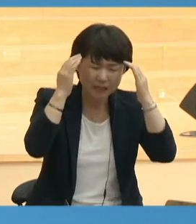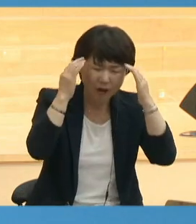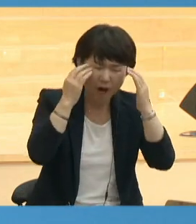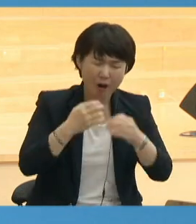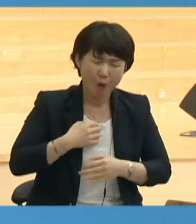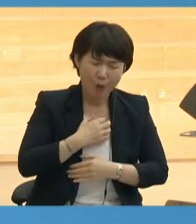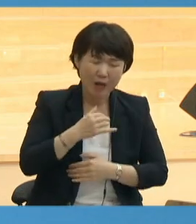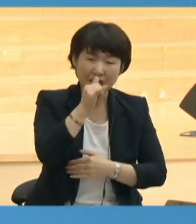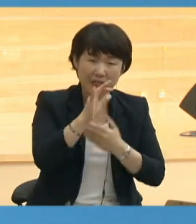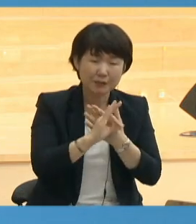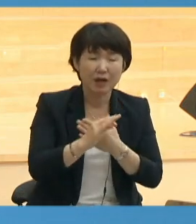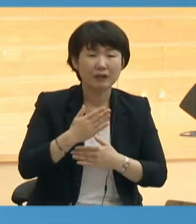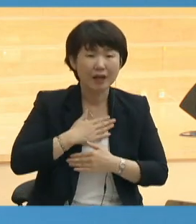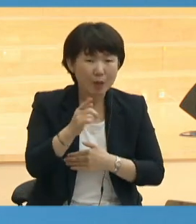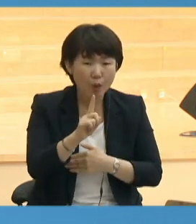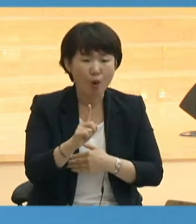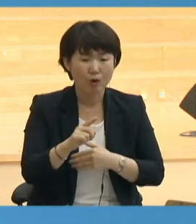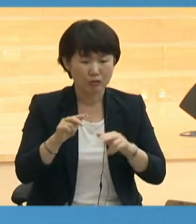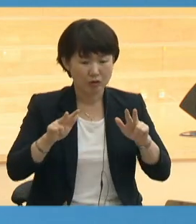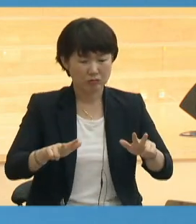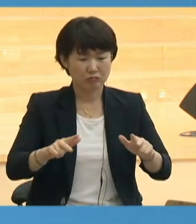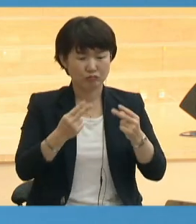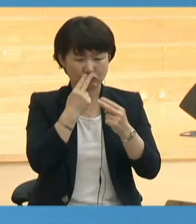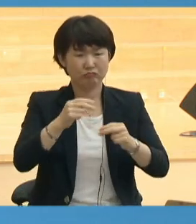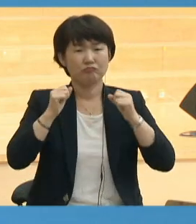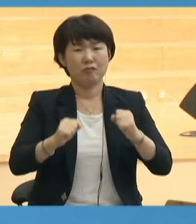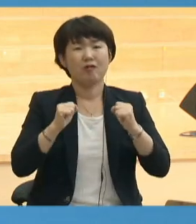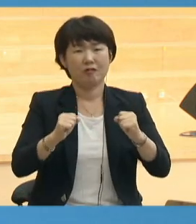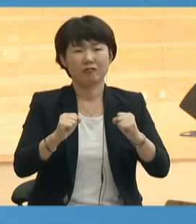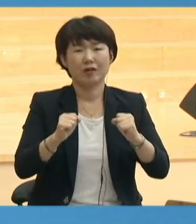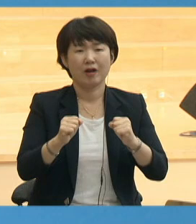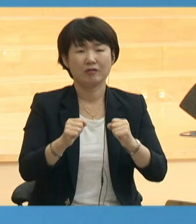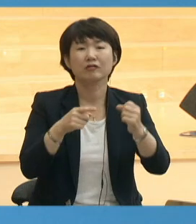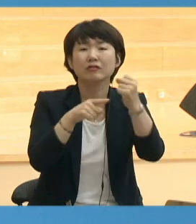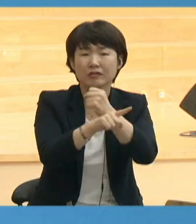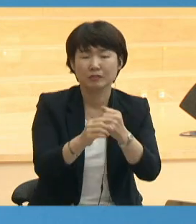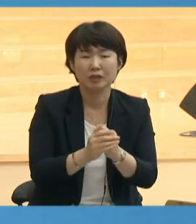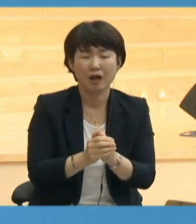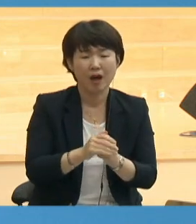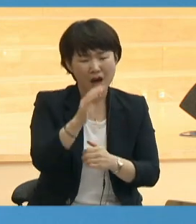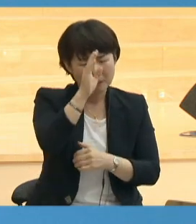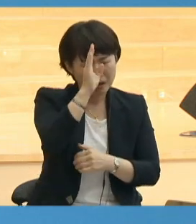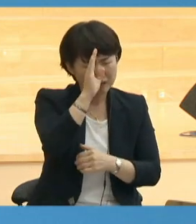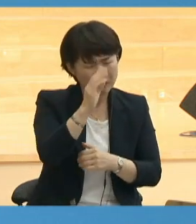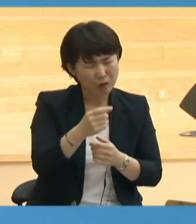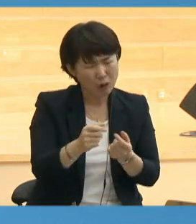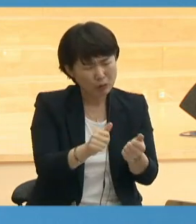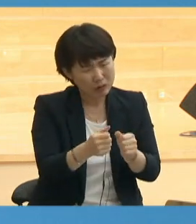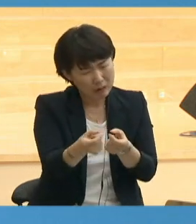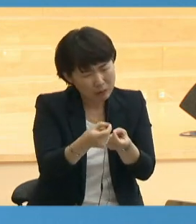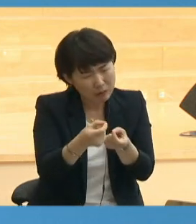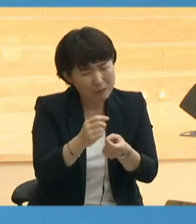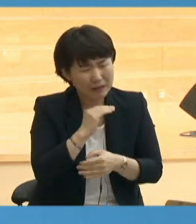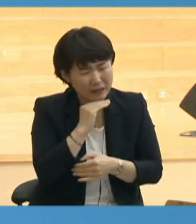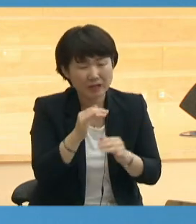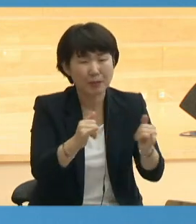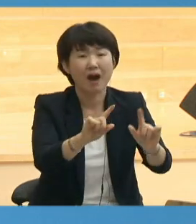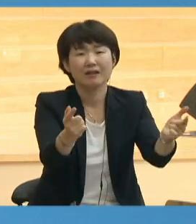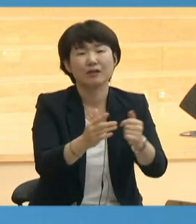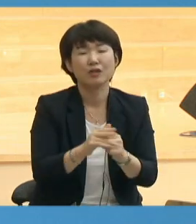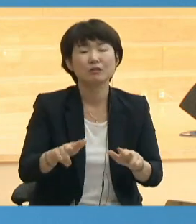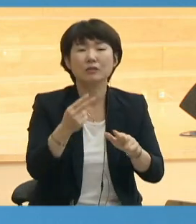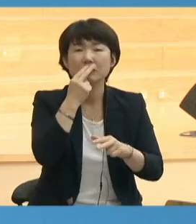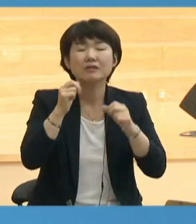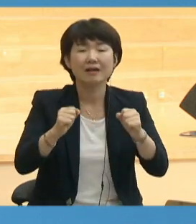는 것은 무슨 대체 내가 죽지 않았다고 말임 병들어 죽을 날만 기다리는 사람이 아니다 더 말이 4에 따른 증